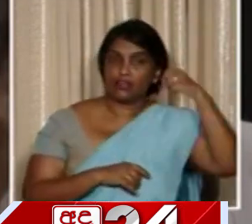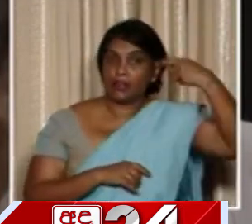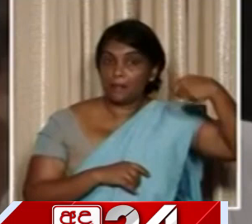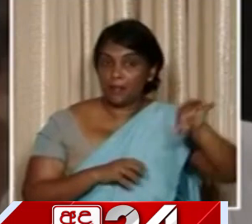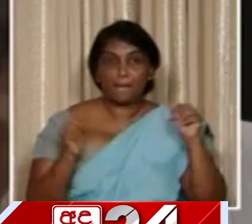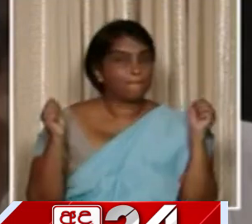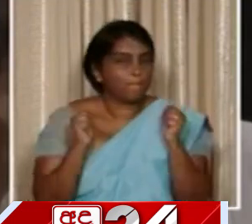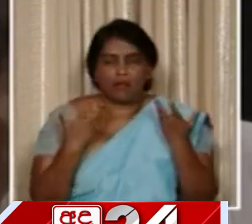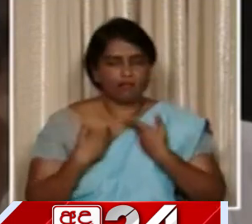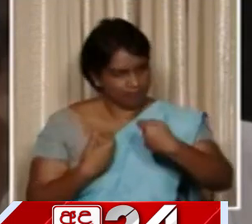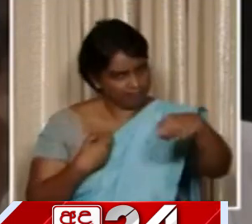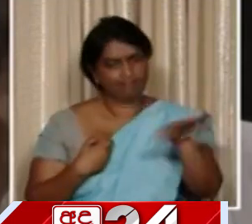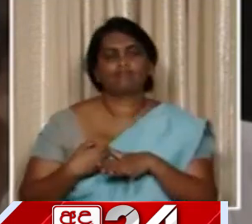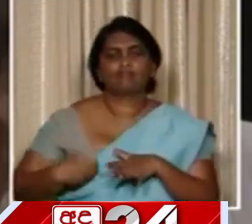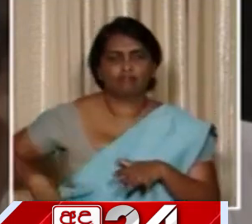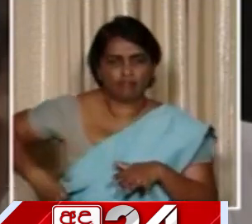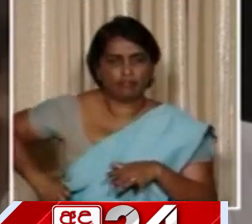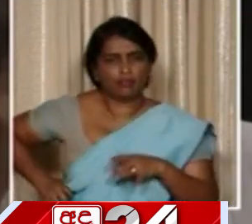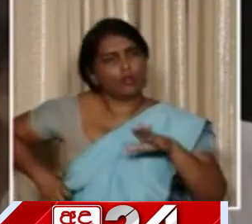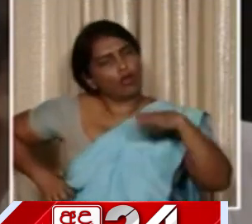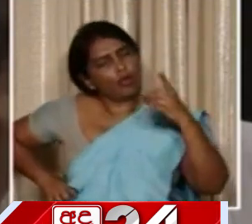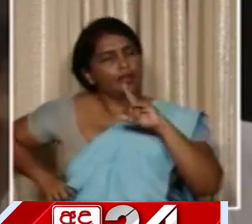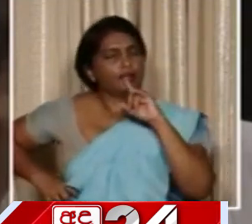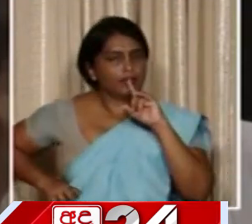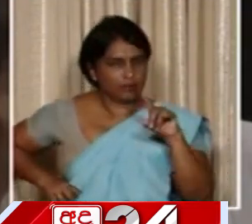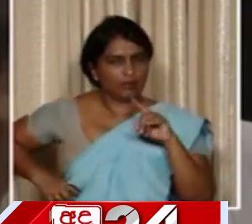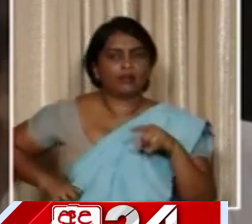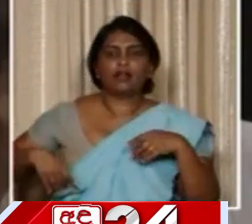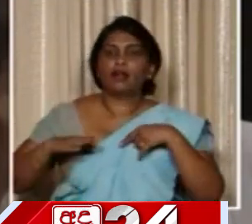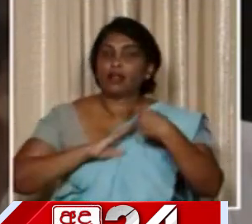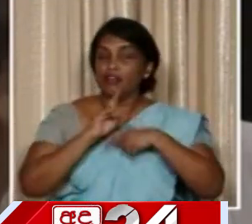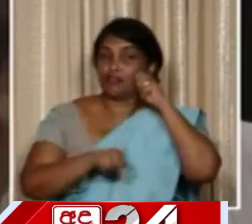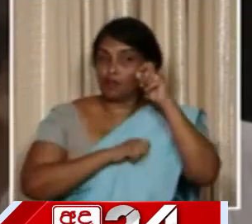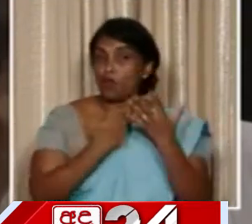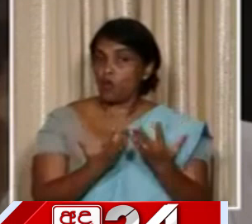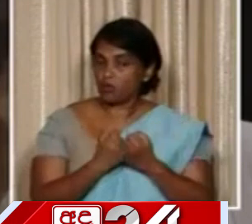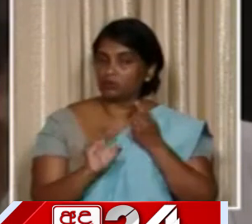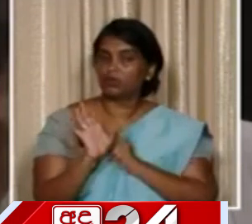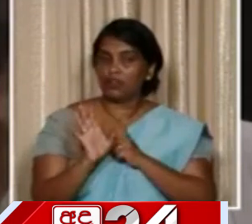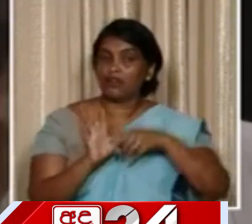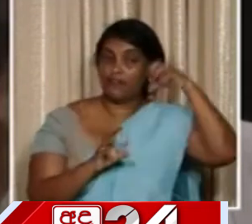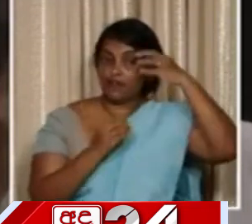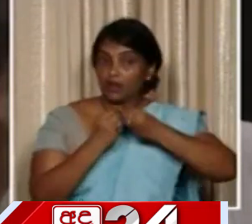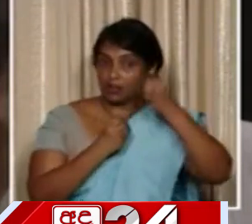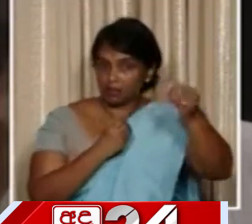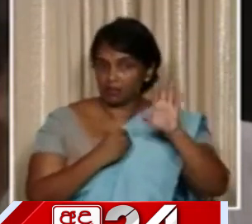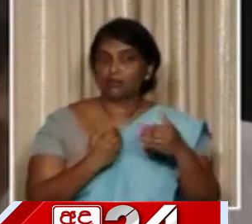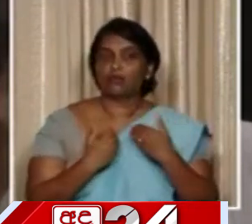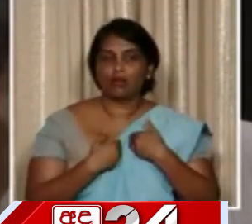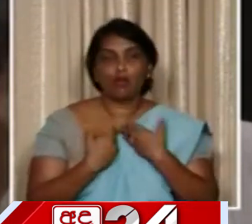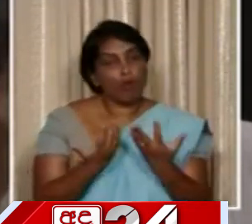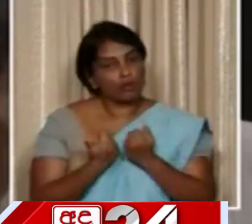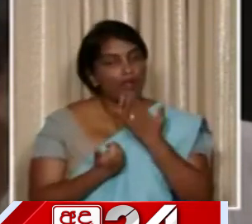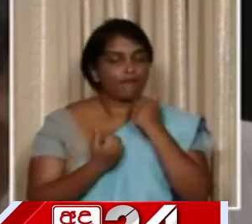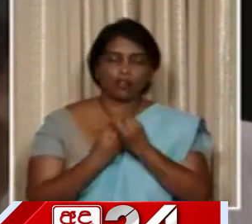ගන්න බය වෙන්නෙත් නෑ ගරු මන්ත්‍රීතුමා. ඔබතුමාලා මොන කතාව කිව්වත් මේ රටේ ජනතාවට අවශ්‍ය අඛණ්ඩ විදුලිය සැපයීම වෙනුවෙන් අවශ්‍ය